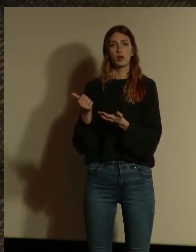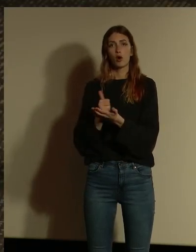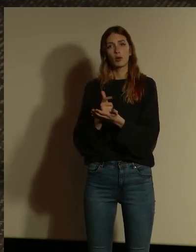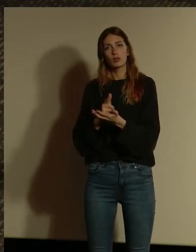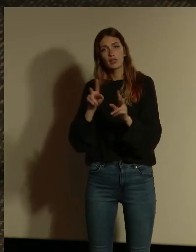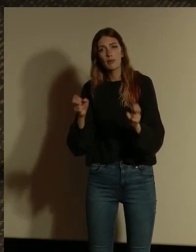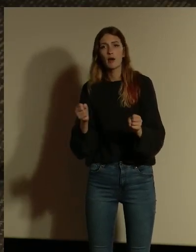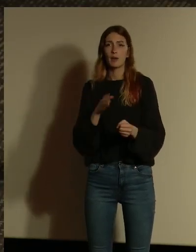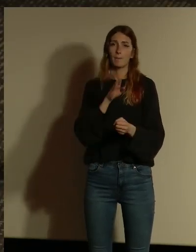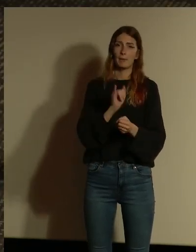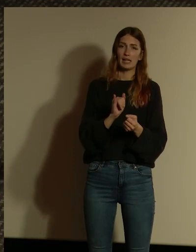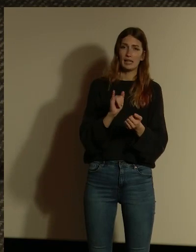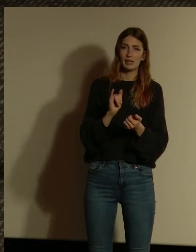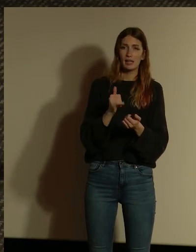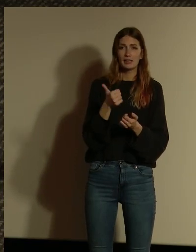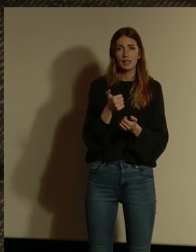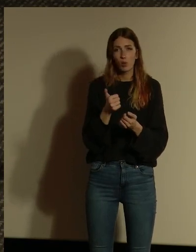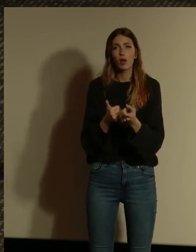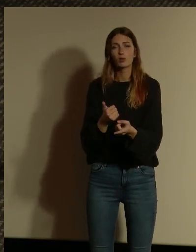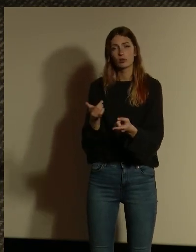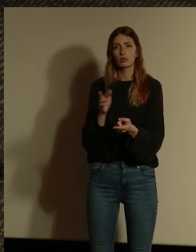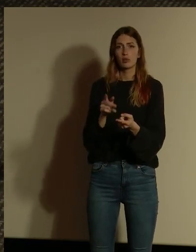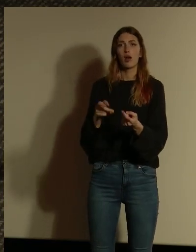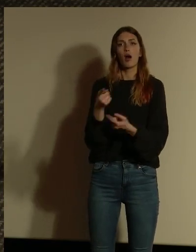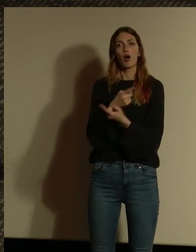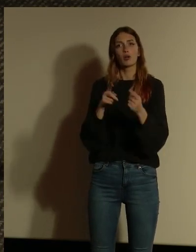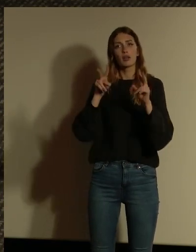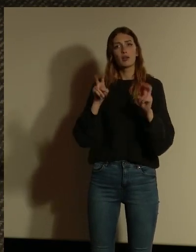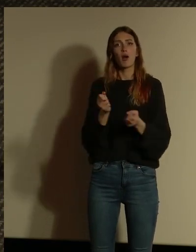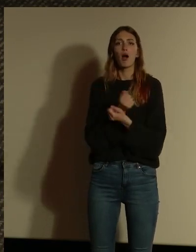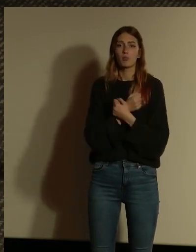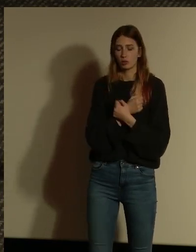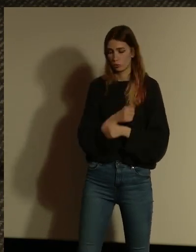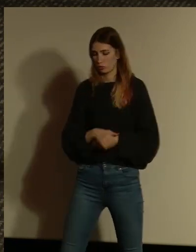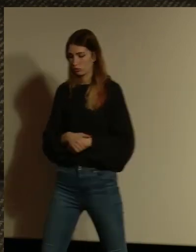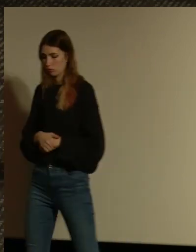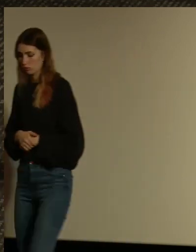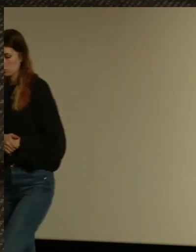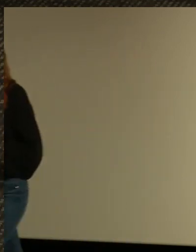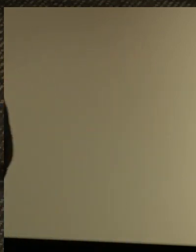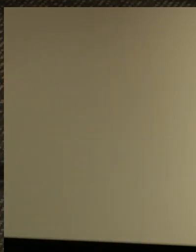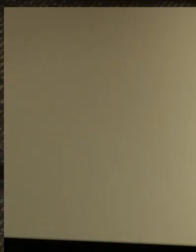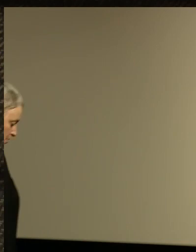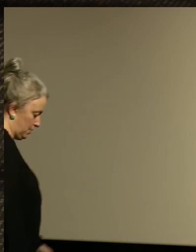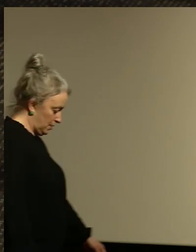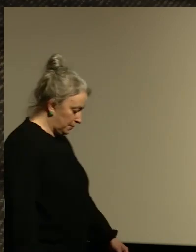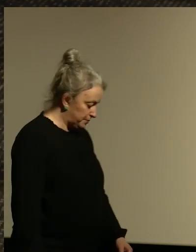homoseksuaalsusest, biiseksuaalsusest, rääkige armastusest. Miski pärast kiputakse